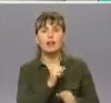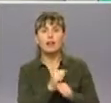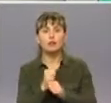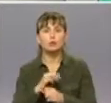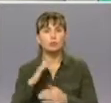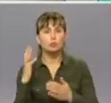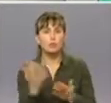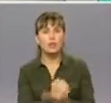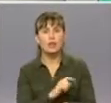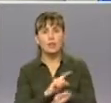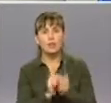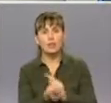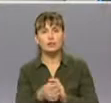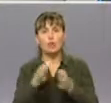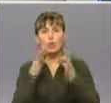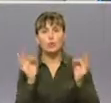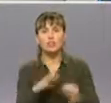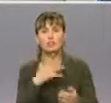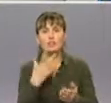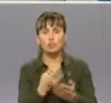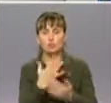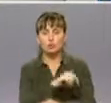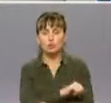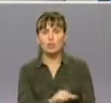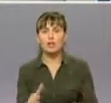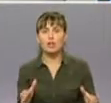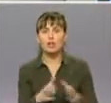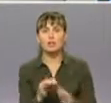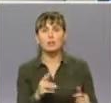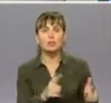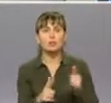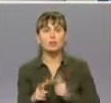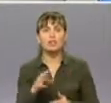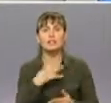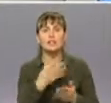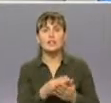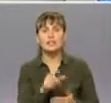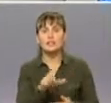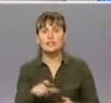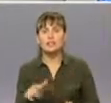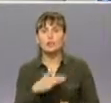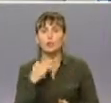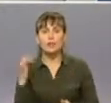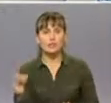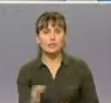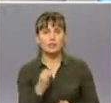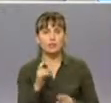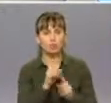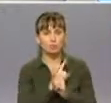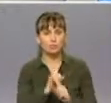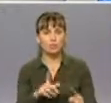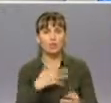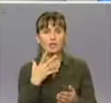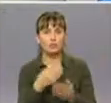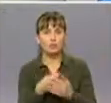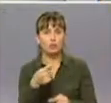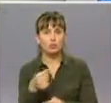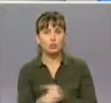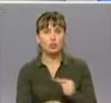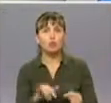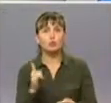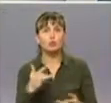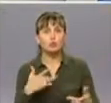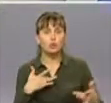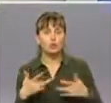летних каникул успел обменяться опытом с зарубежными коллегами и приготовил для своих зрителей много интересного. Уникальный в своем